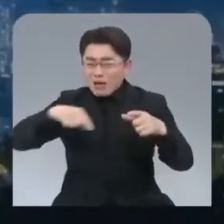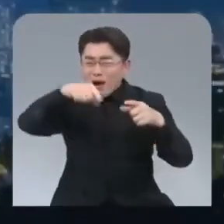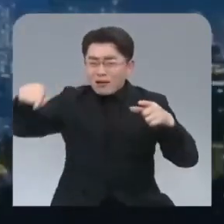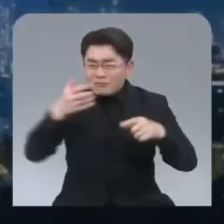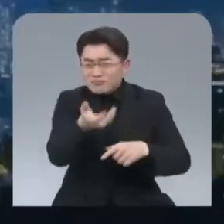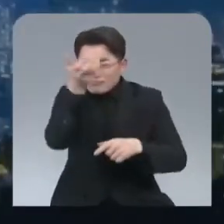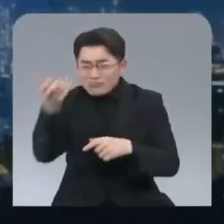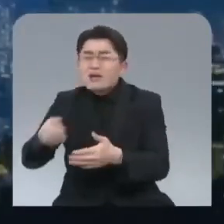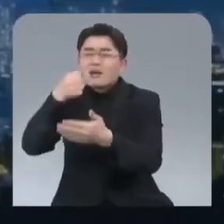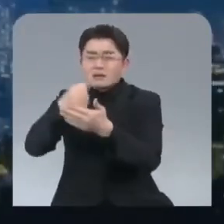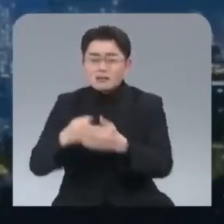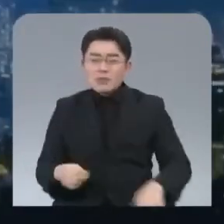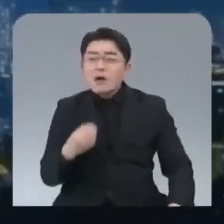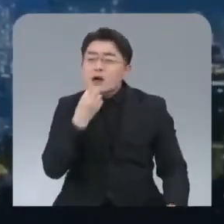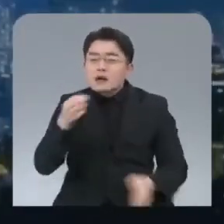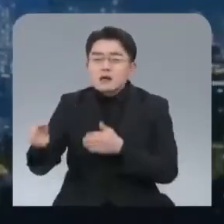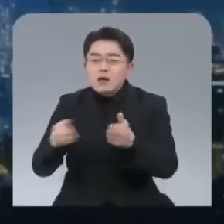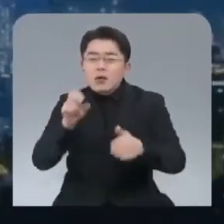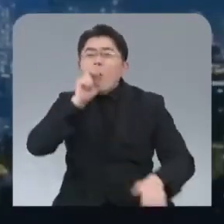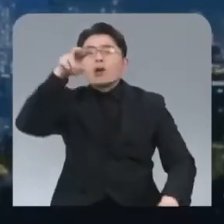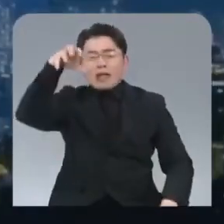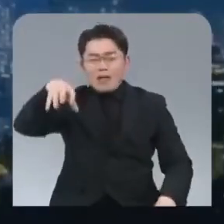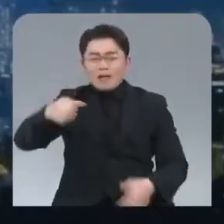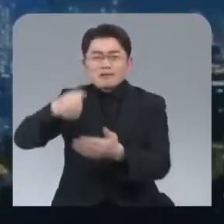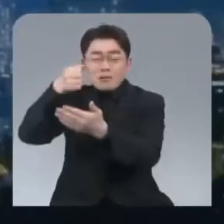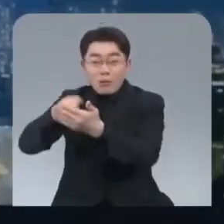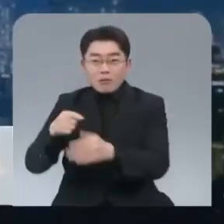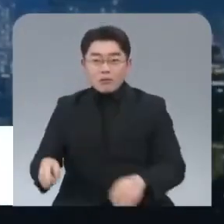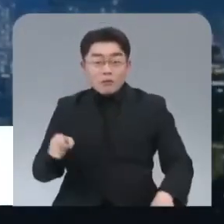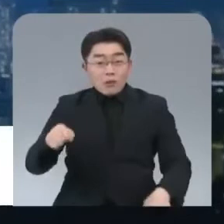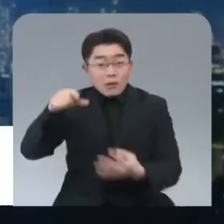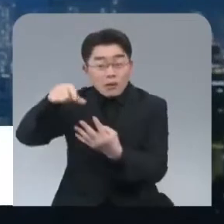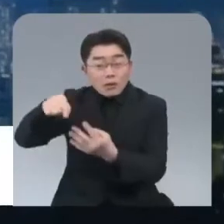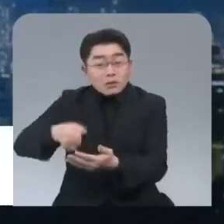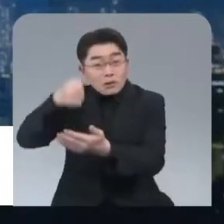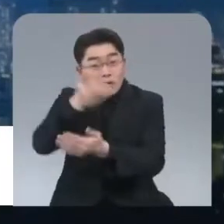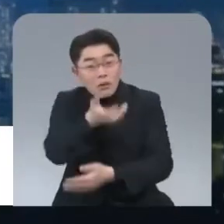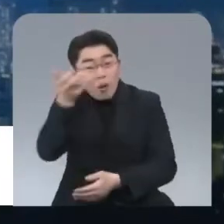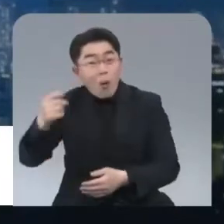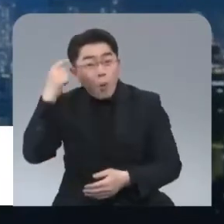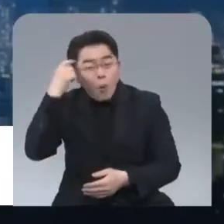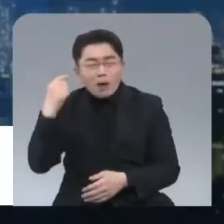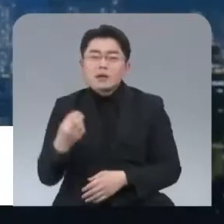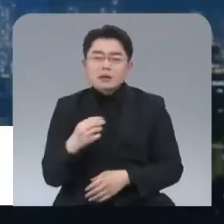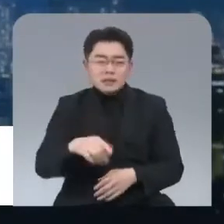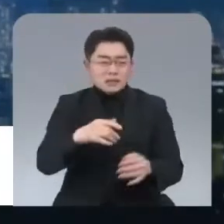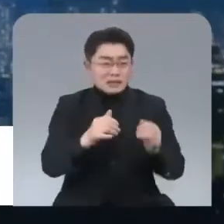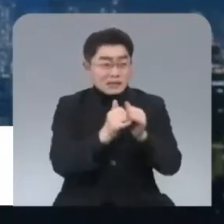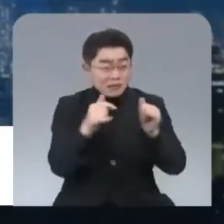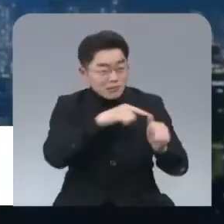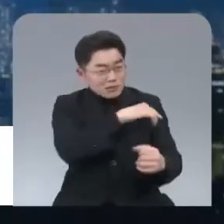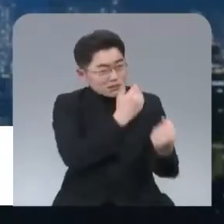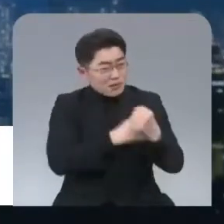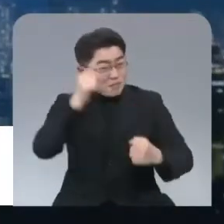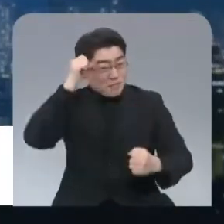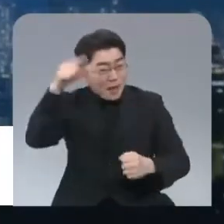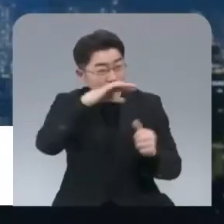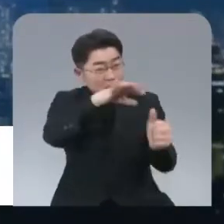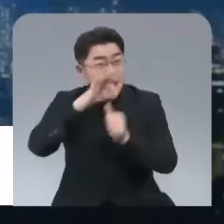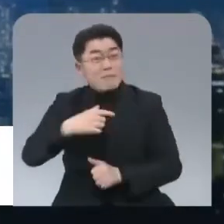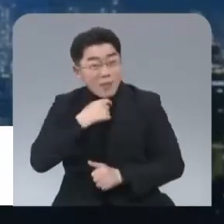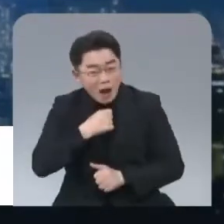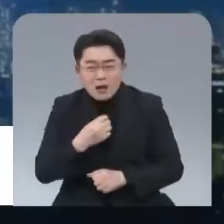당시의 밝혔던 가장 큰 이후 우수한 인력을 유치 하려면 수도권 이어야 한다 라는 것이었습니다 그럼 니까 우수한